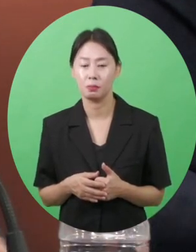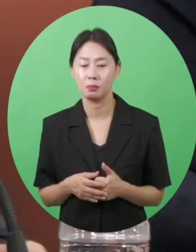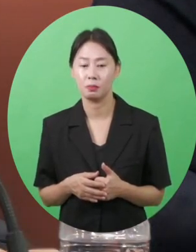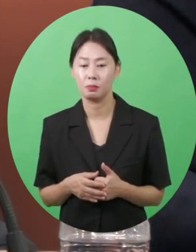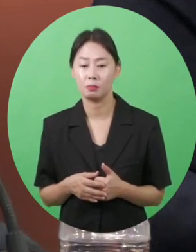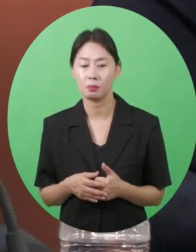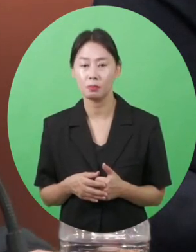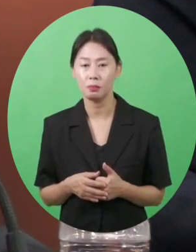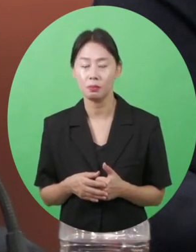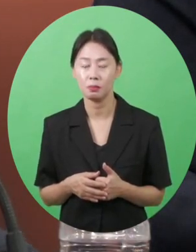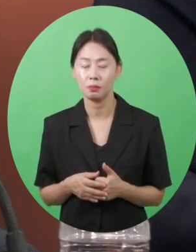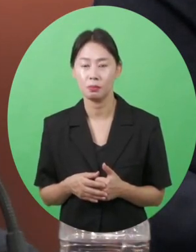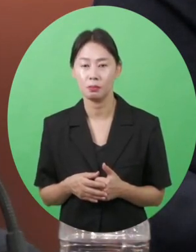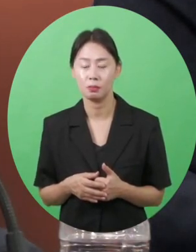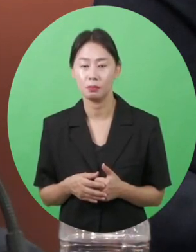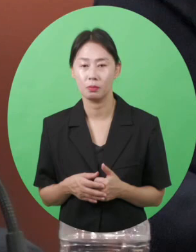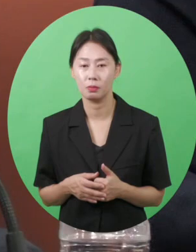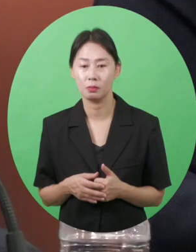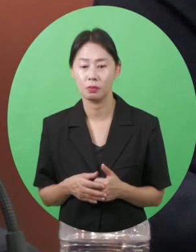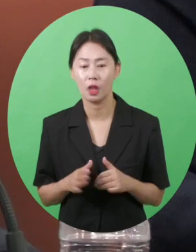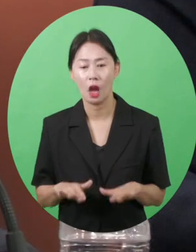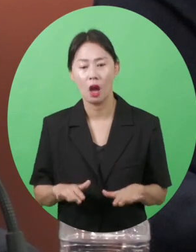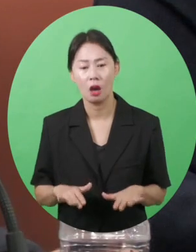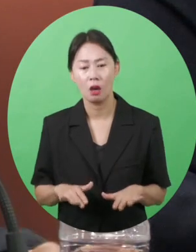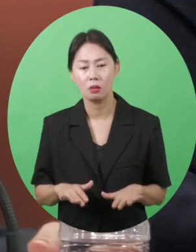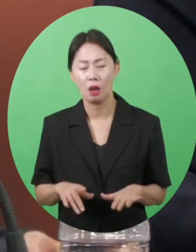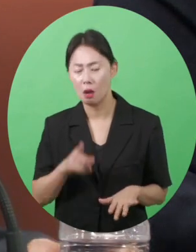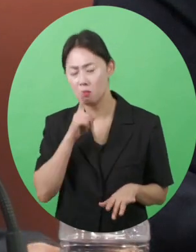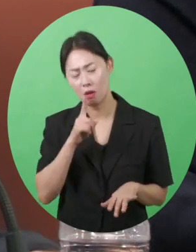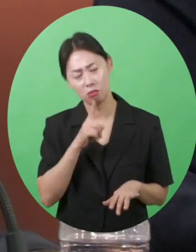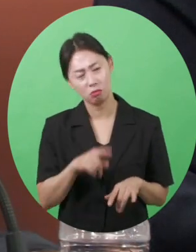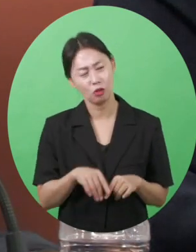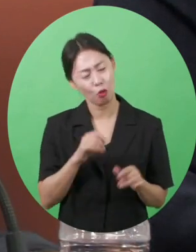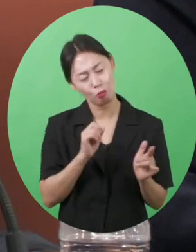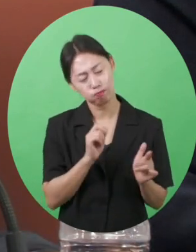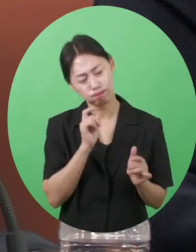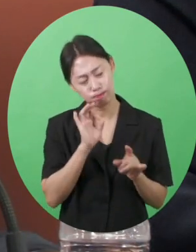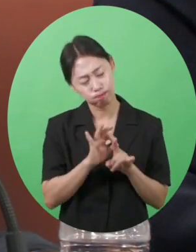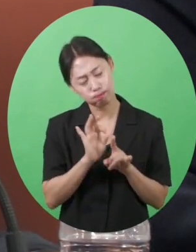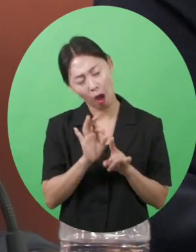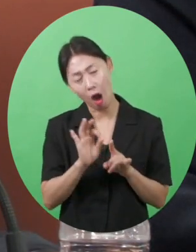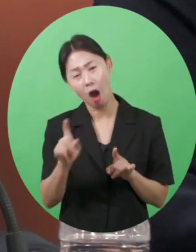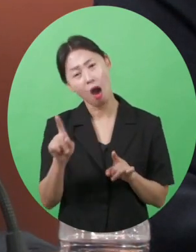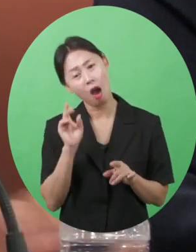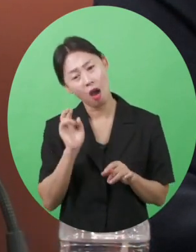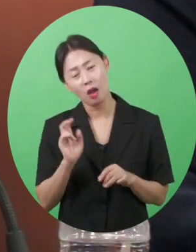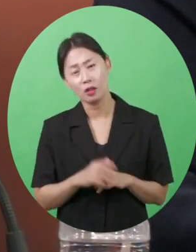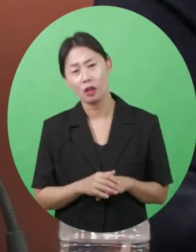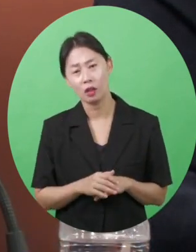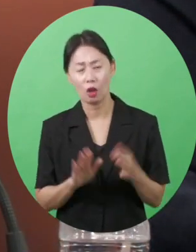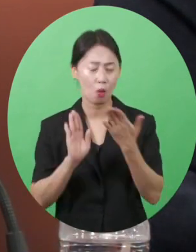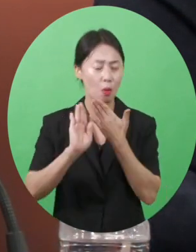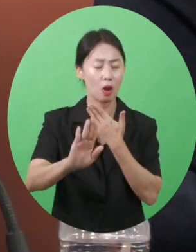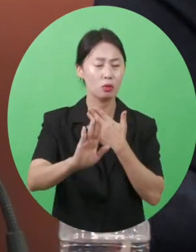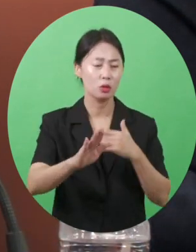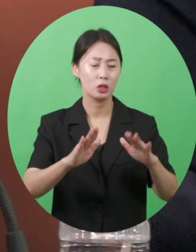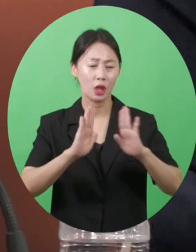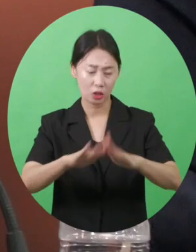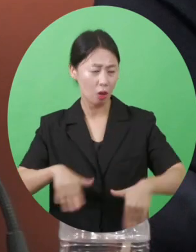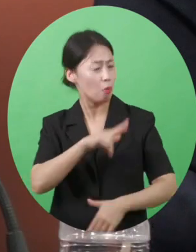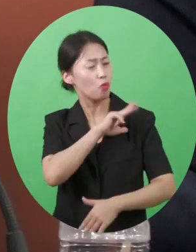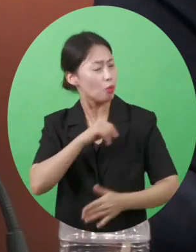이게 이제 제가 뭐 어떻게 보면 중구난방 말씀드린 것 같은데요. 향후 의회 활동